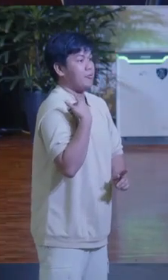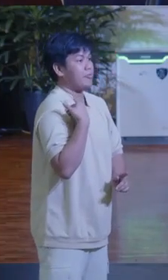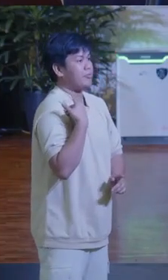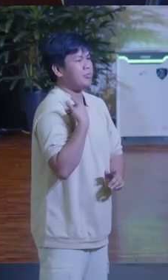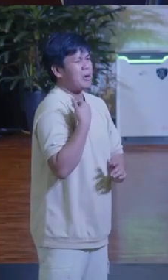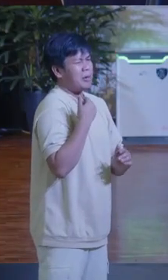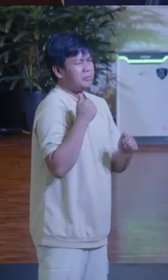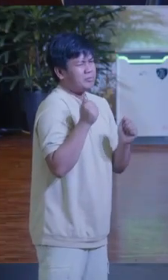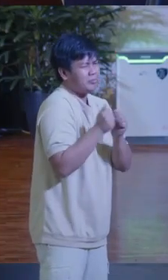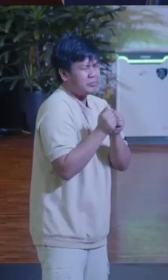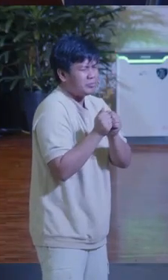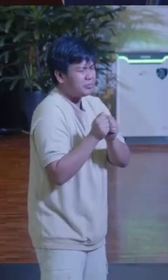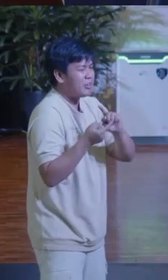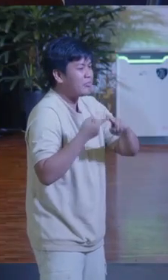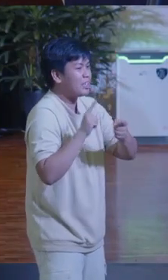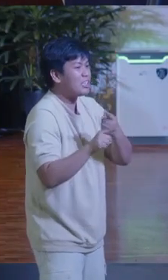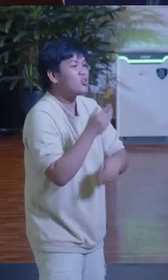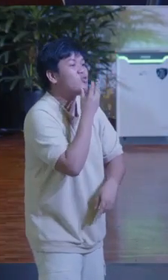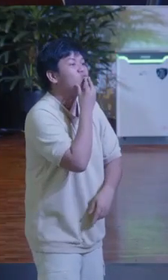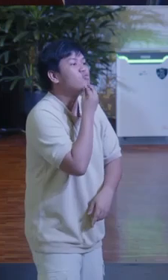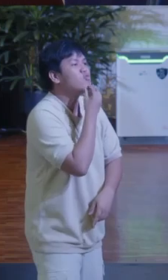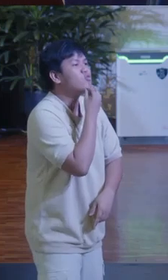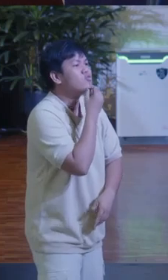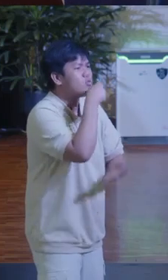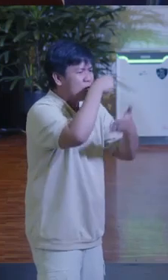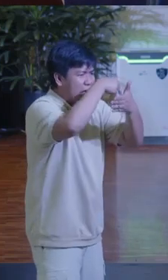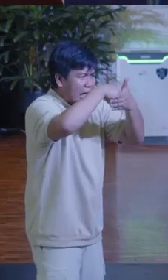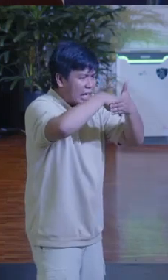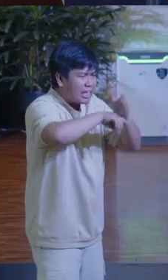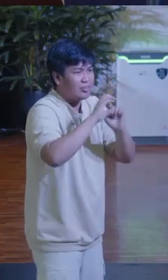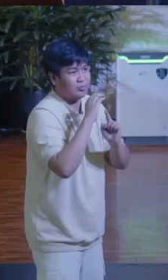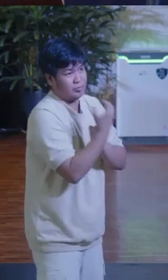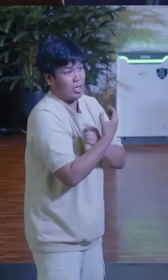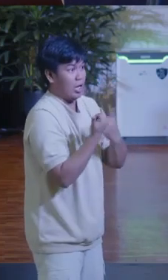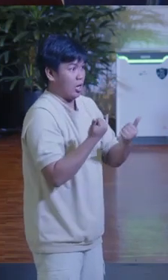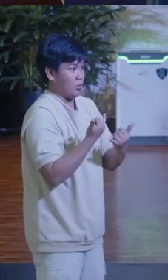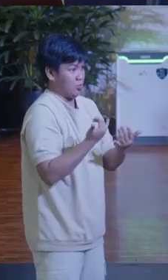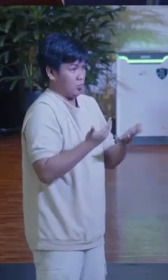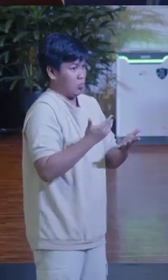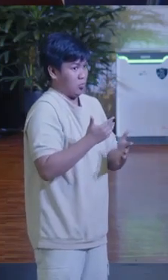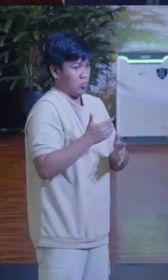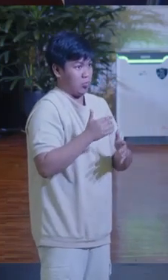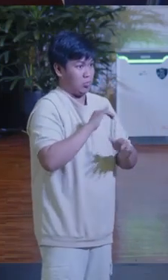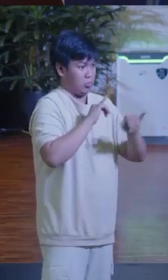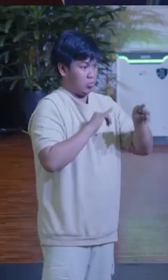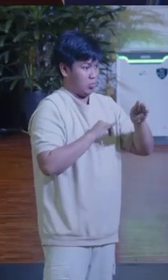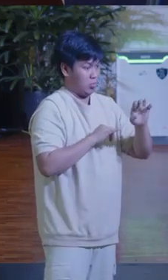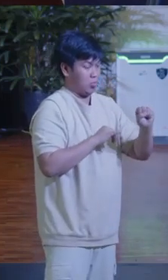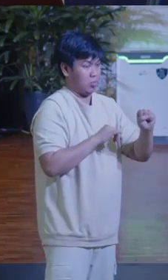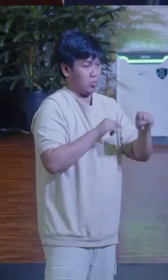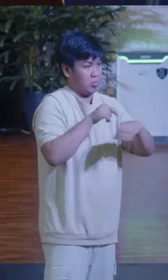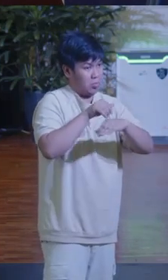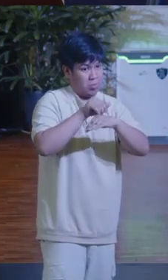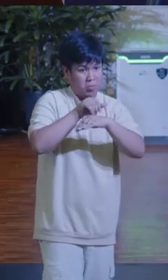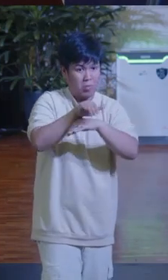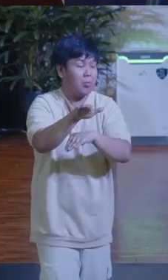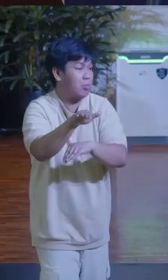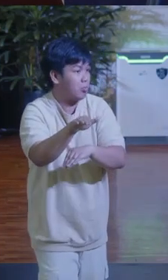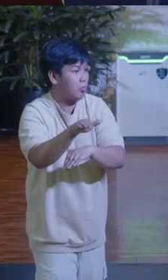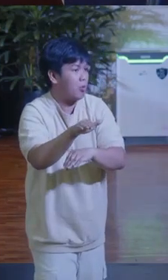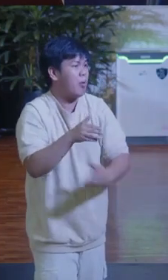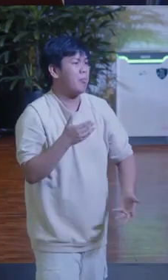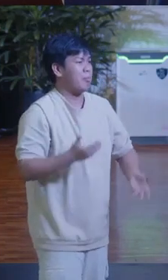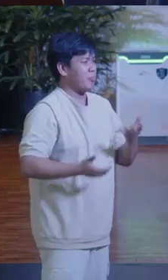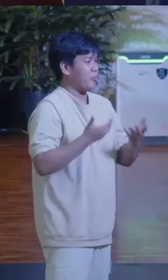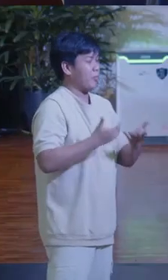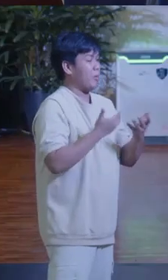from James. Hindi po malinaw kung pinadala sila ni James. Pero mahuhulaan natin na